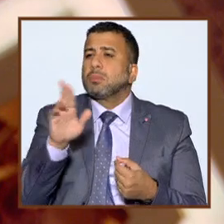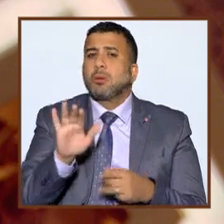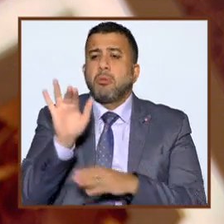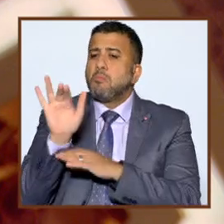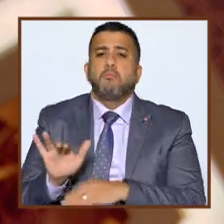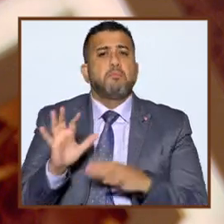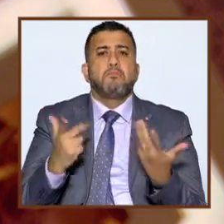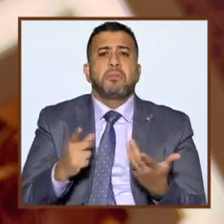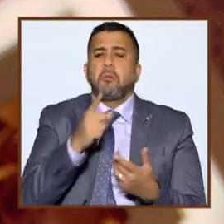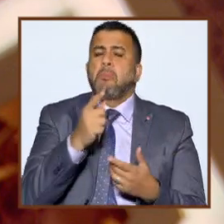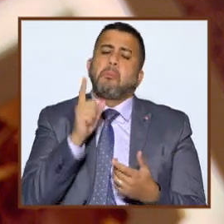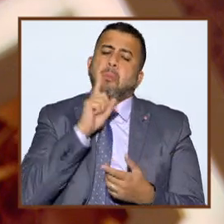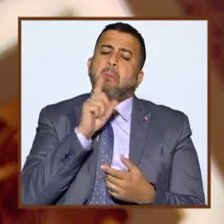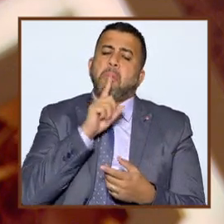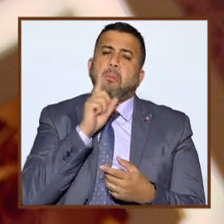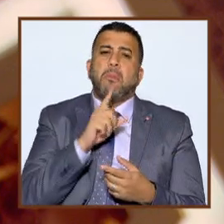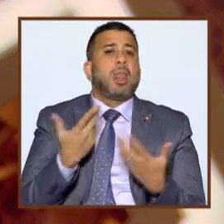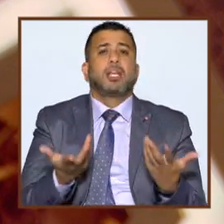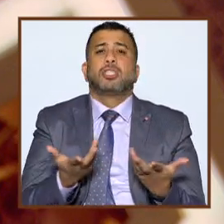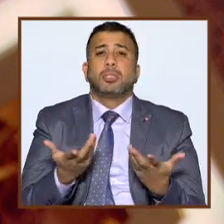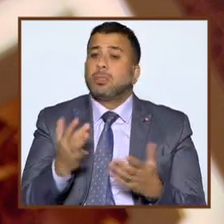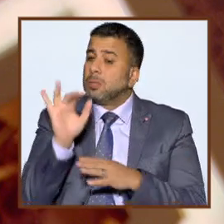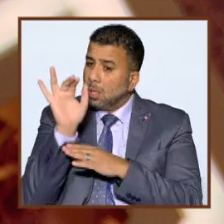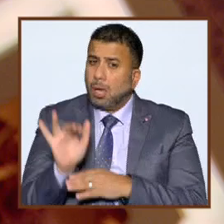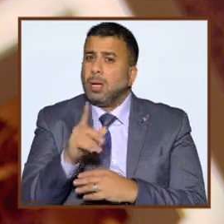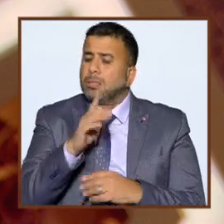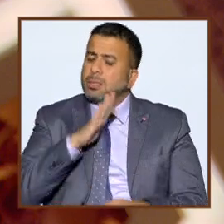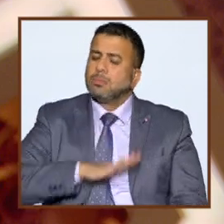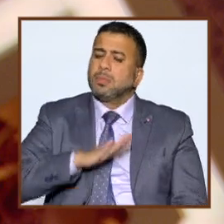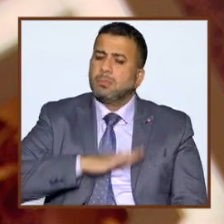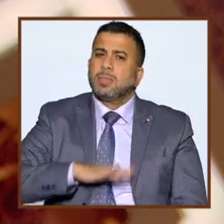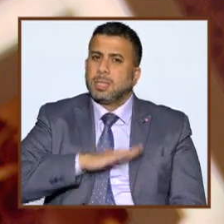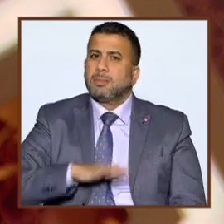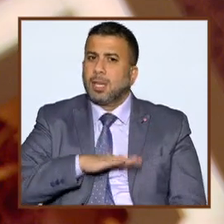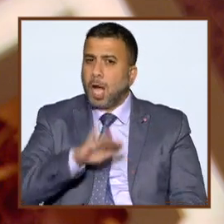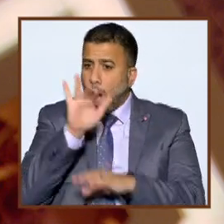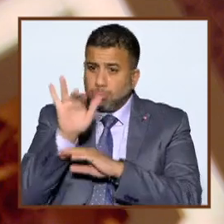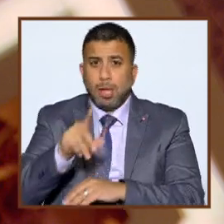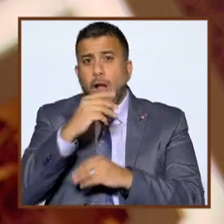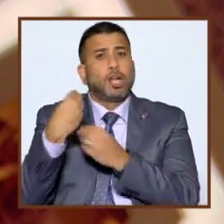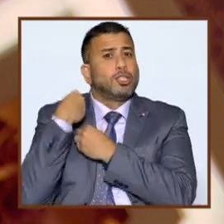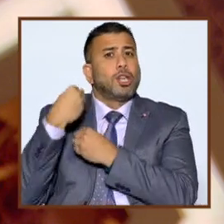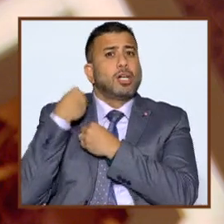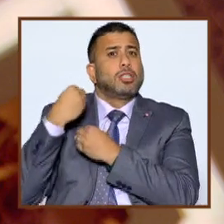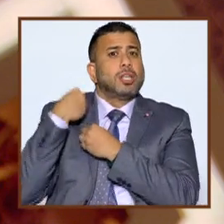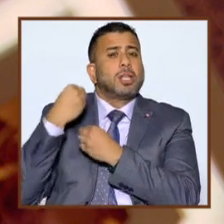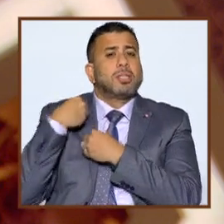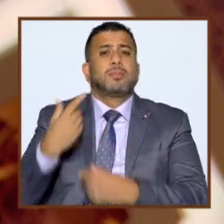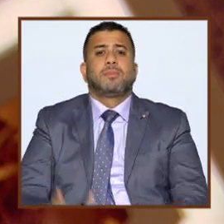عليه؟ الآن ربما يعني ربما هذا